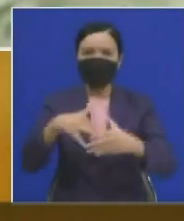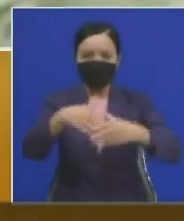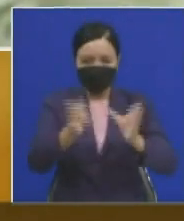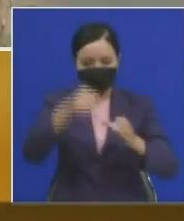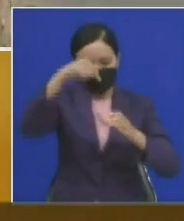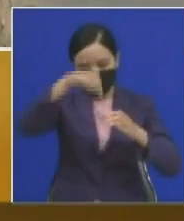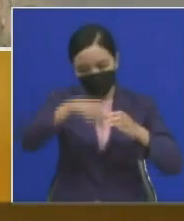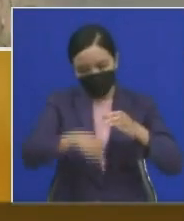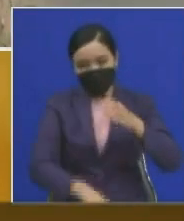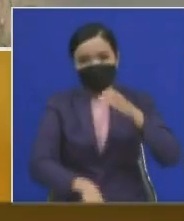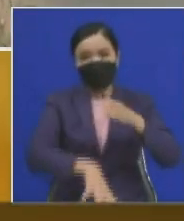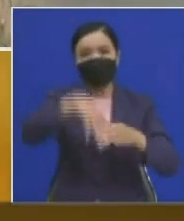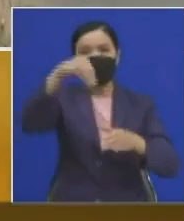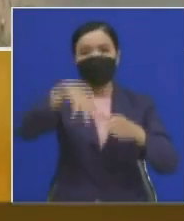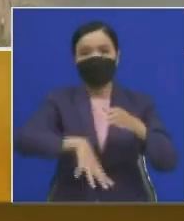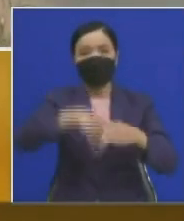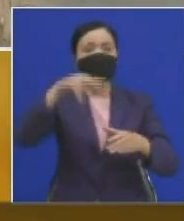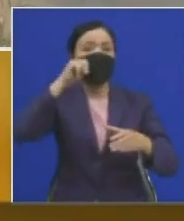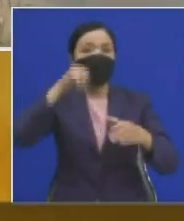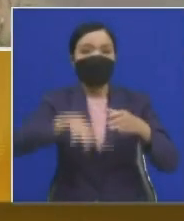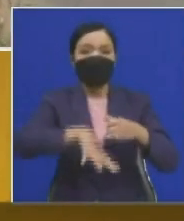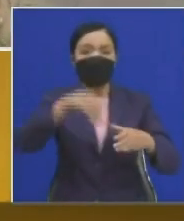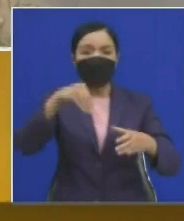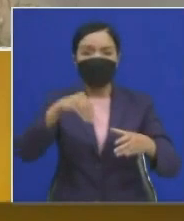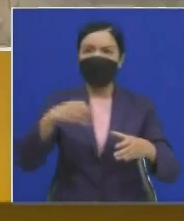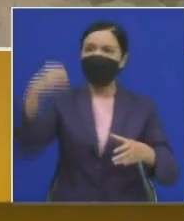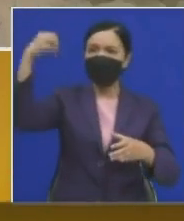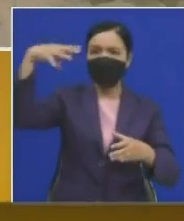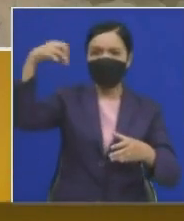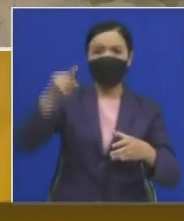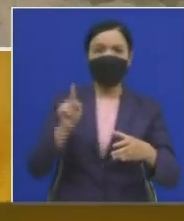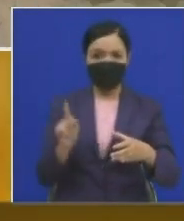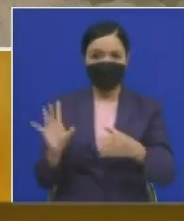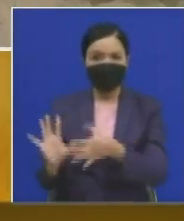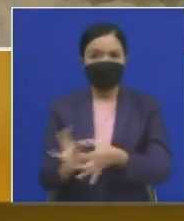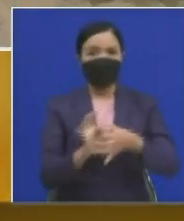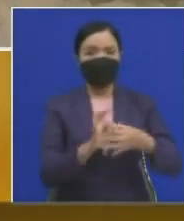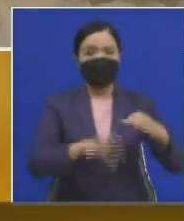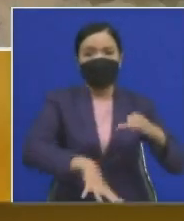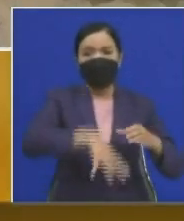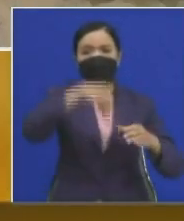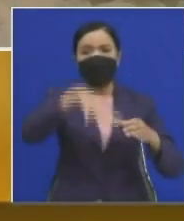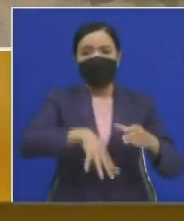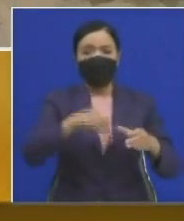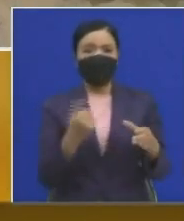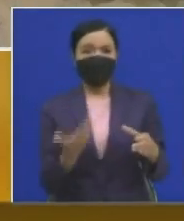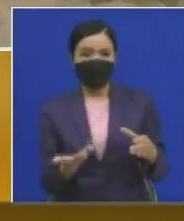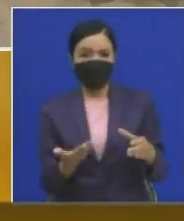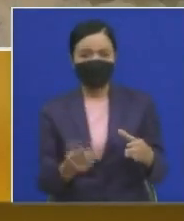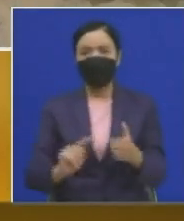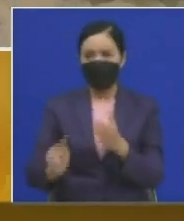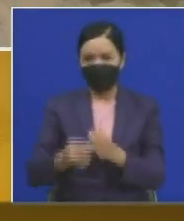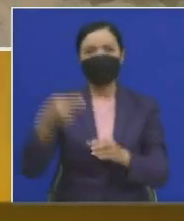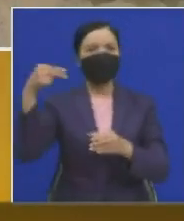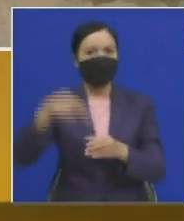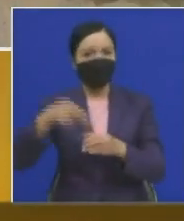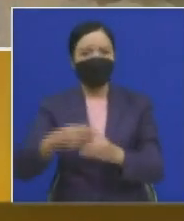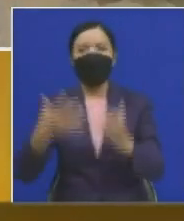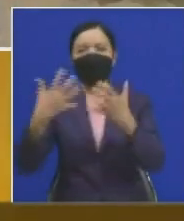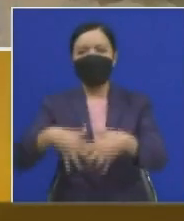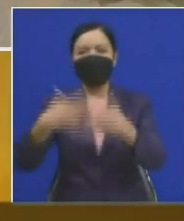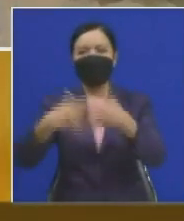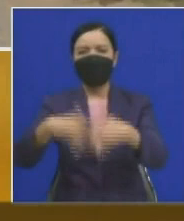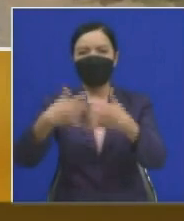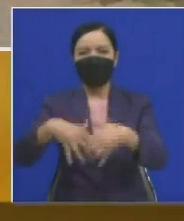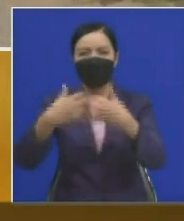แต่บ่อน้ำมกต้ใช้พลังงานไฟฟ้าในการสูบน้ขึ้มาเป็้ำบาดาลเี่ยตอนแรกกใช้น้ำมันในกปนไฟ